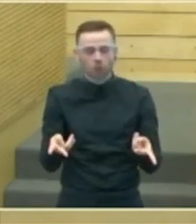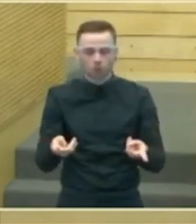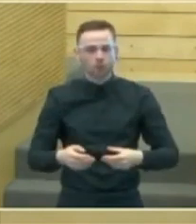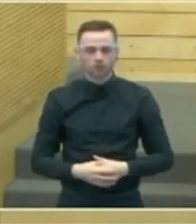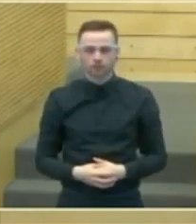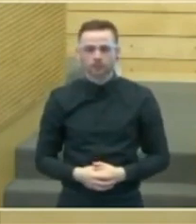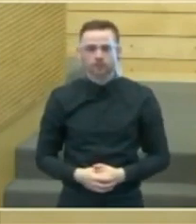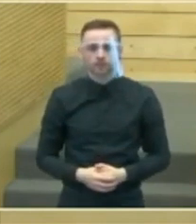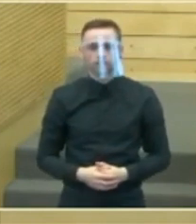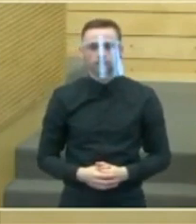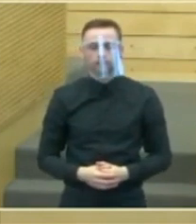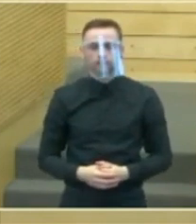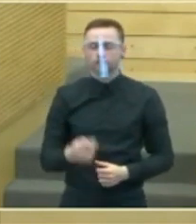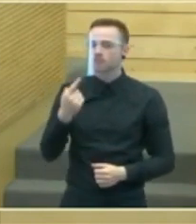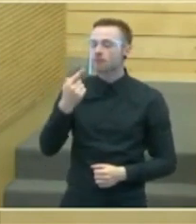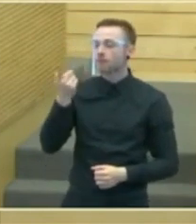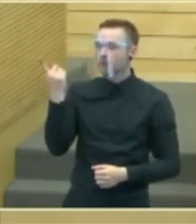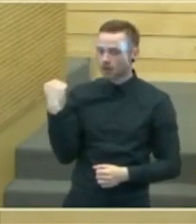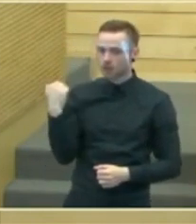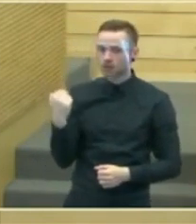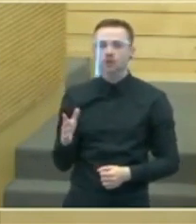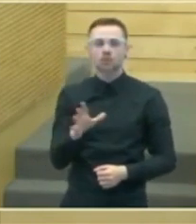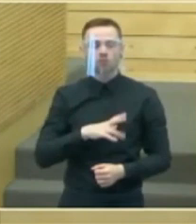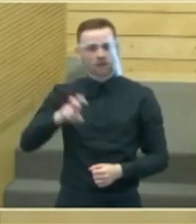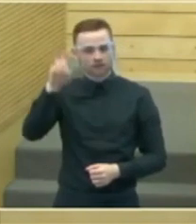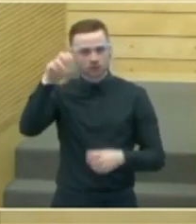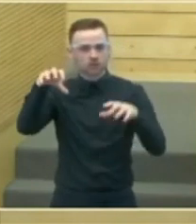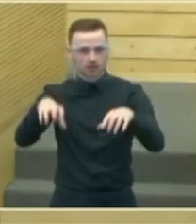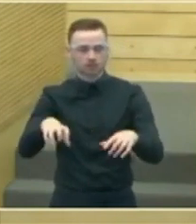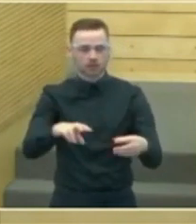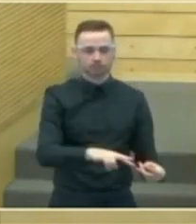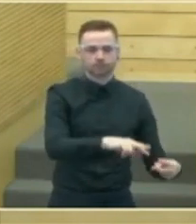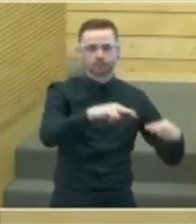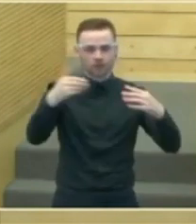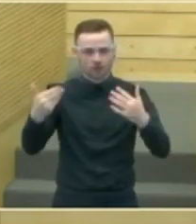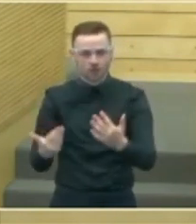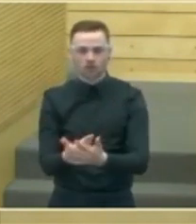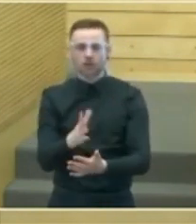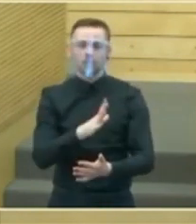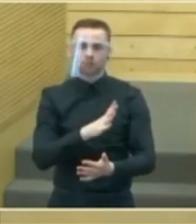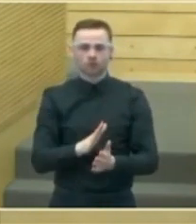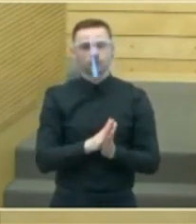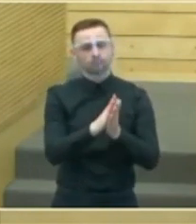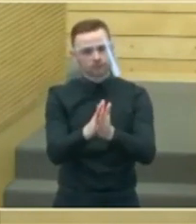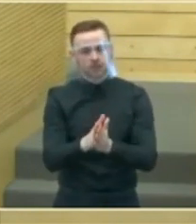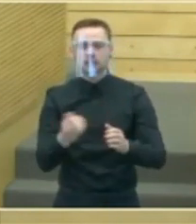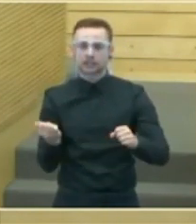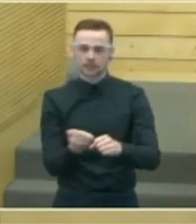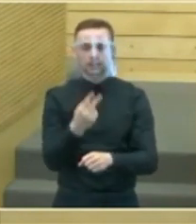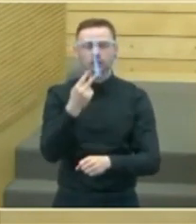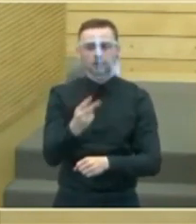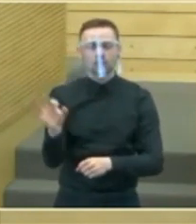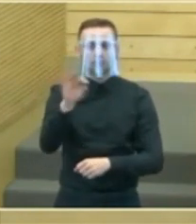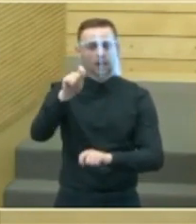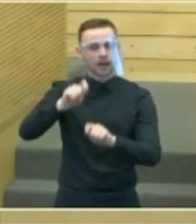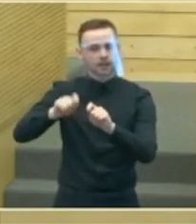Pernai, keičiantis vyriausybėms, Paragino atsigręžti ekspertus ir